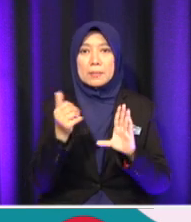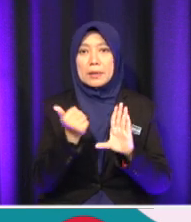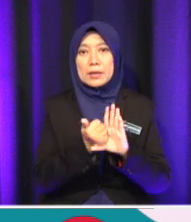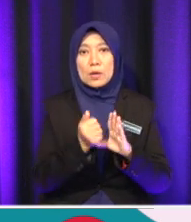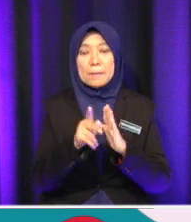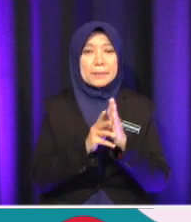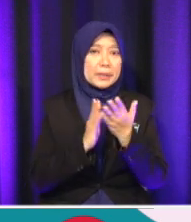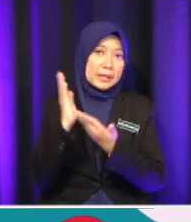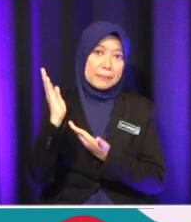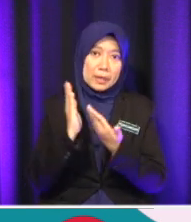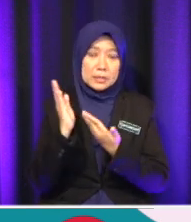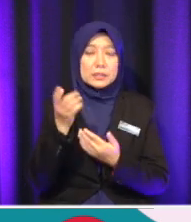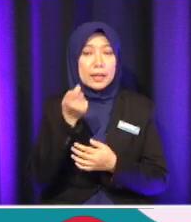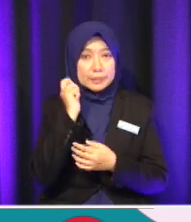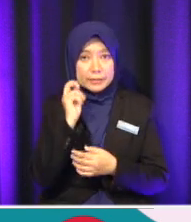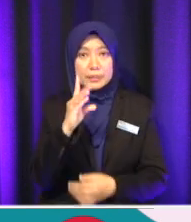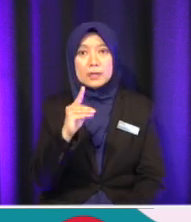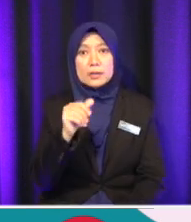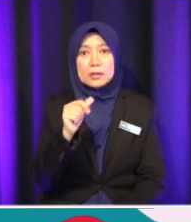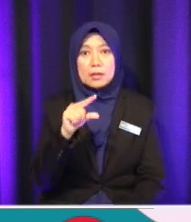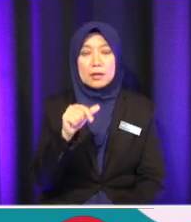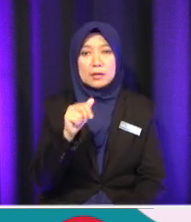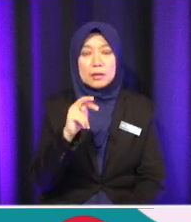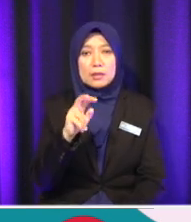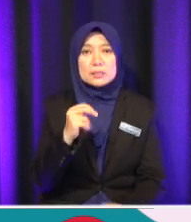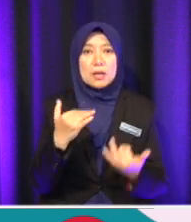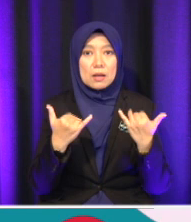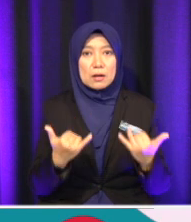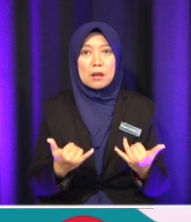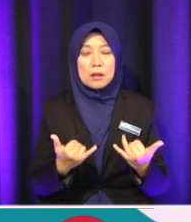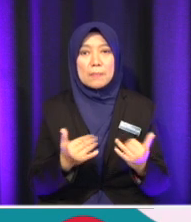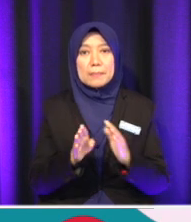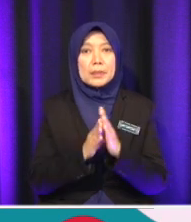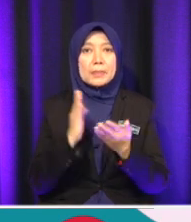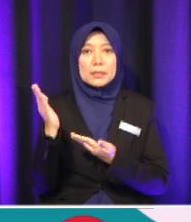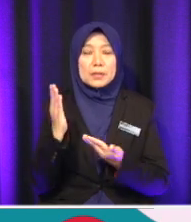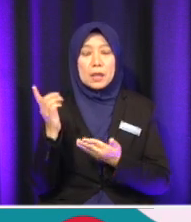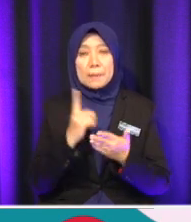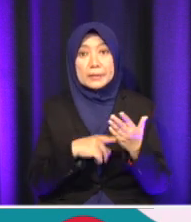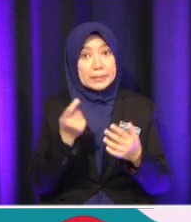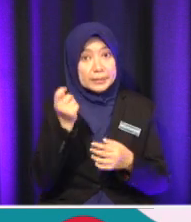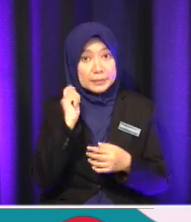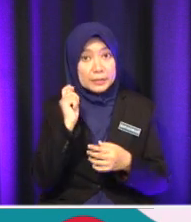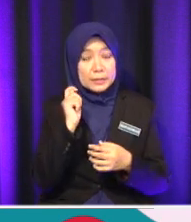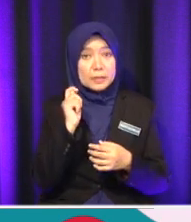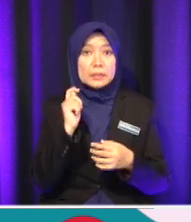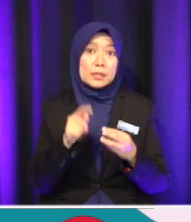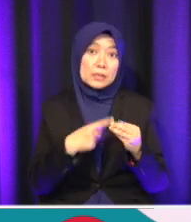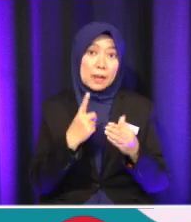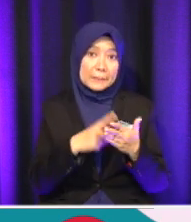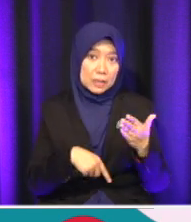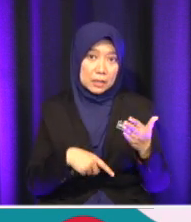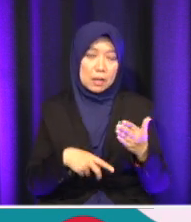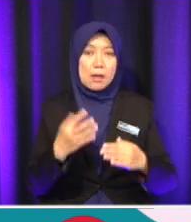penghematan tadi Econ dagangan sekarang account peringatan jadi e-com penghematan tadi apa Dek berkaitan dengan